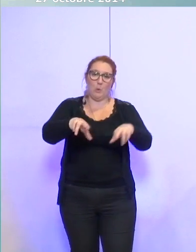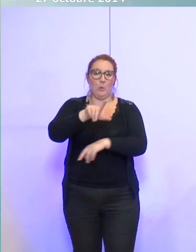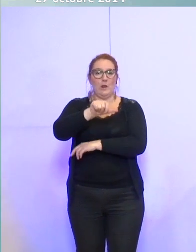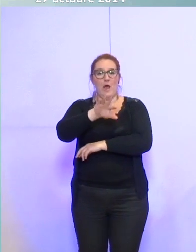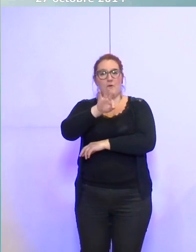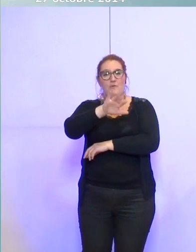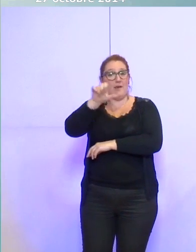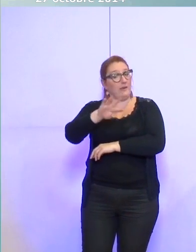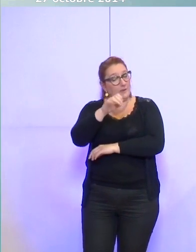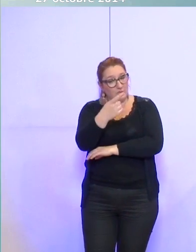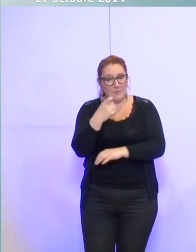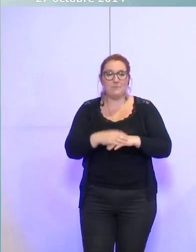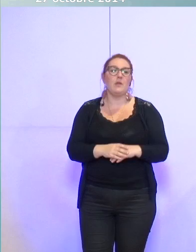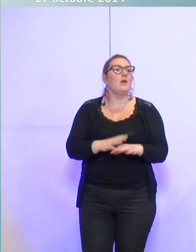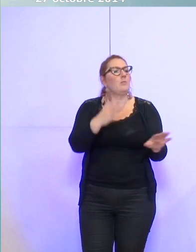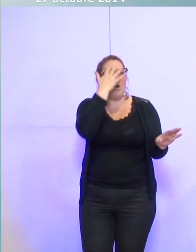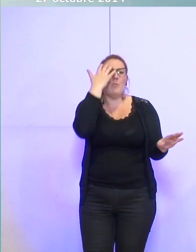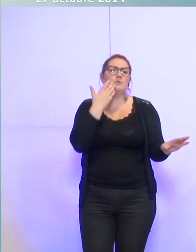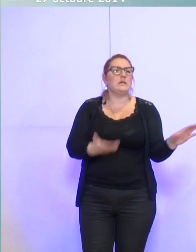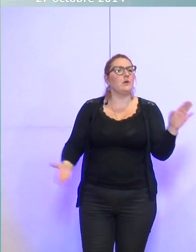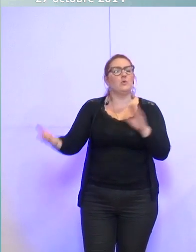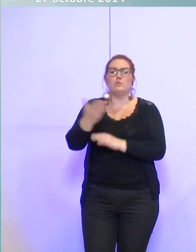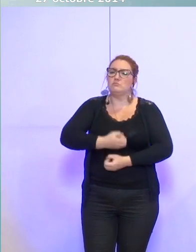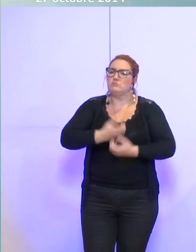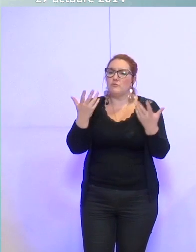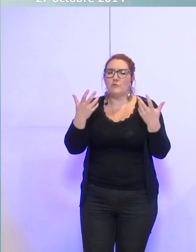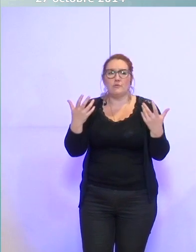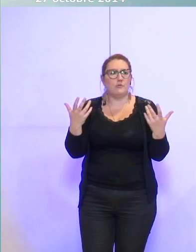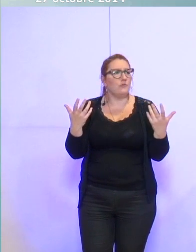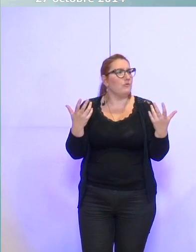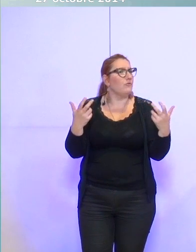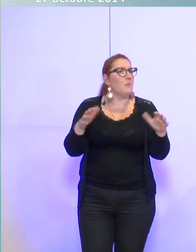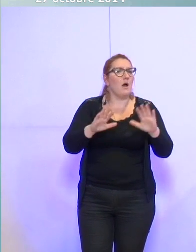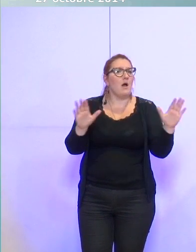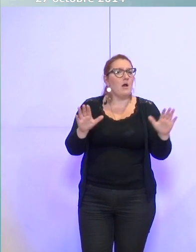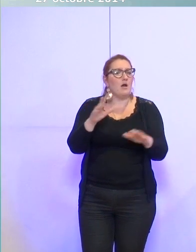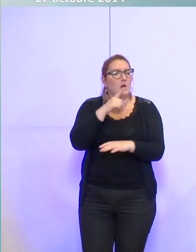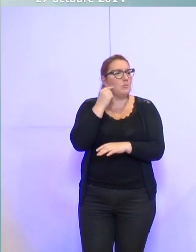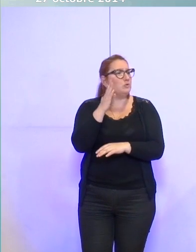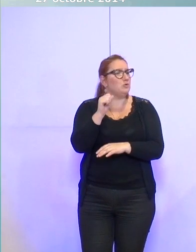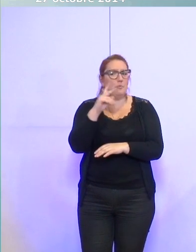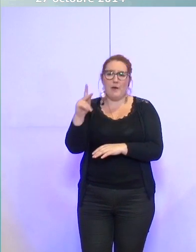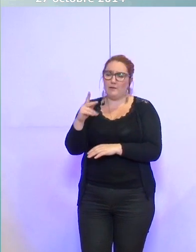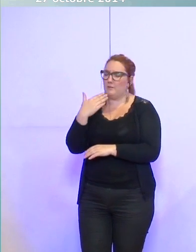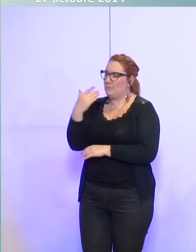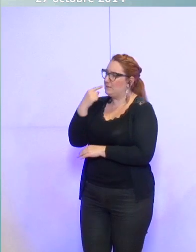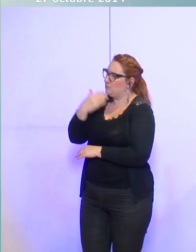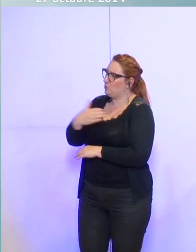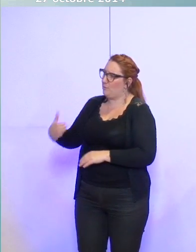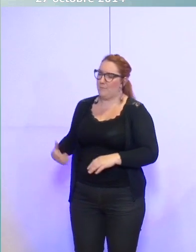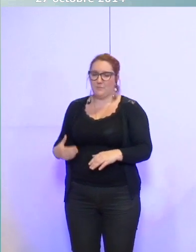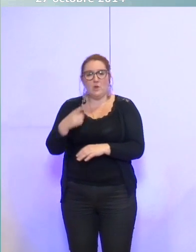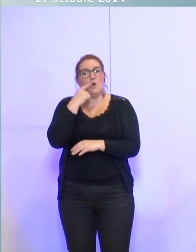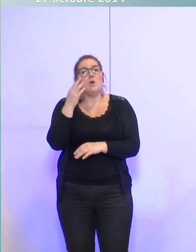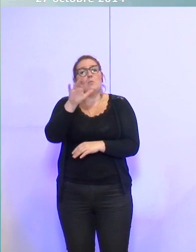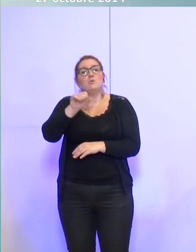de parole... Eh oui, moi, je suis un homme concret. Monsieur Bach. Je suis allé nettoyer moi-même. Merci, Monsieur le maire. Oui, Monsieur Breuil, nous ne nous attendons